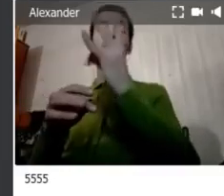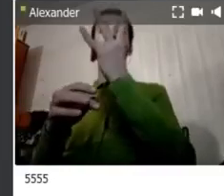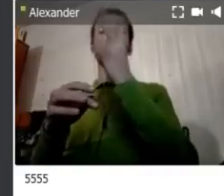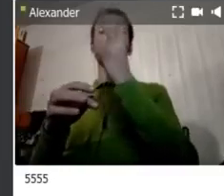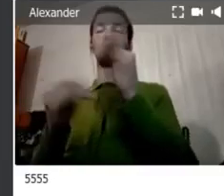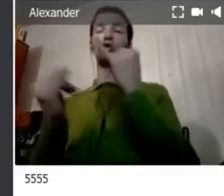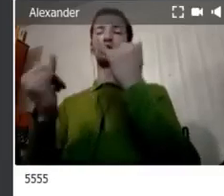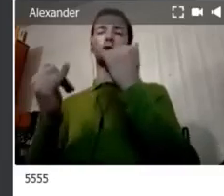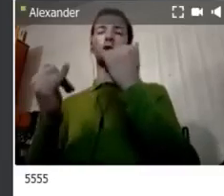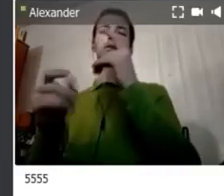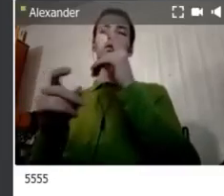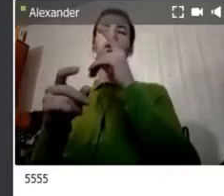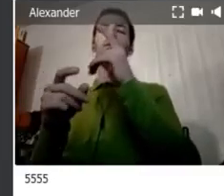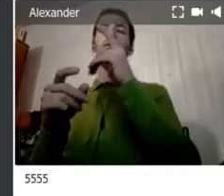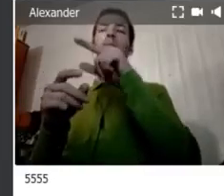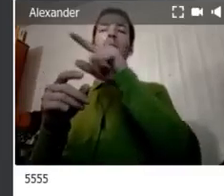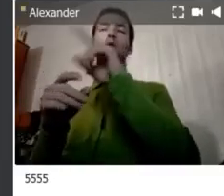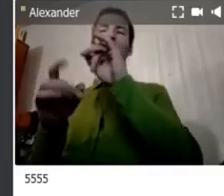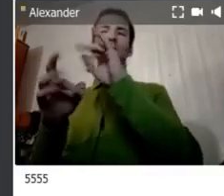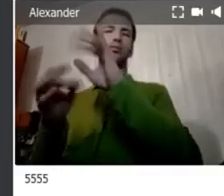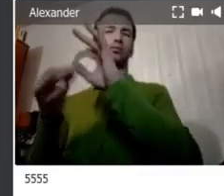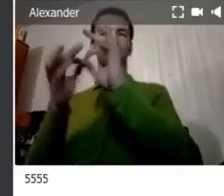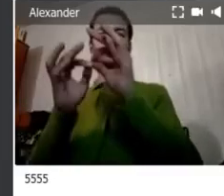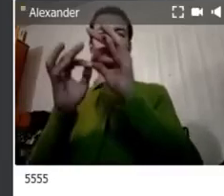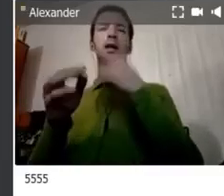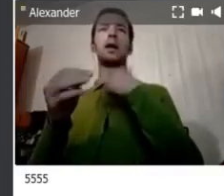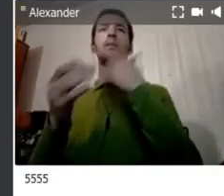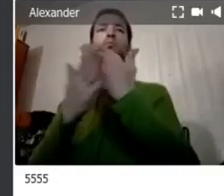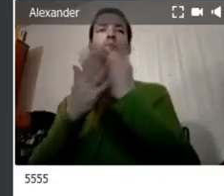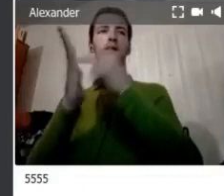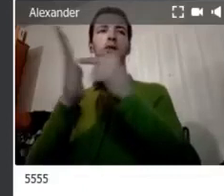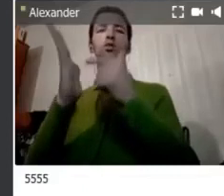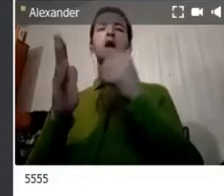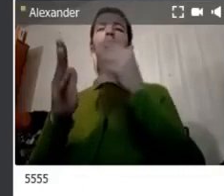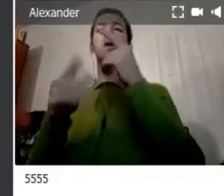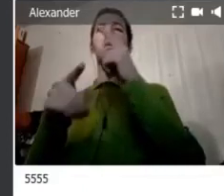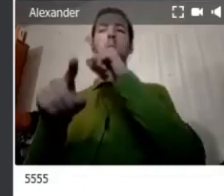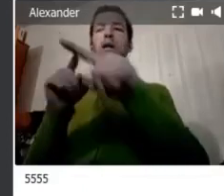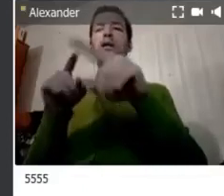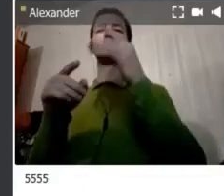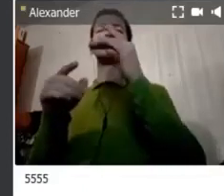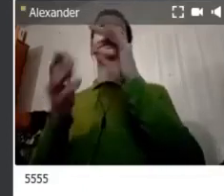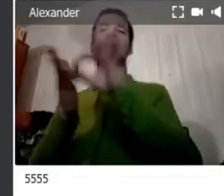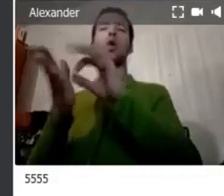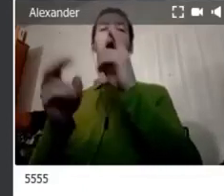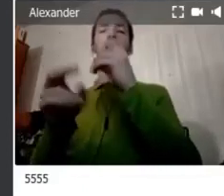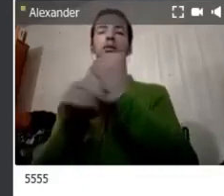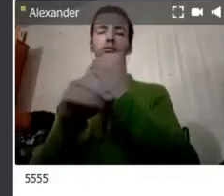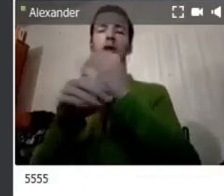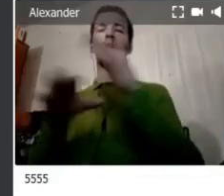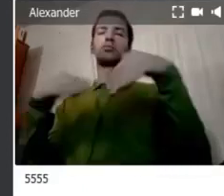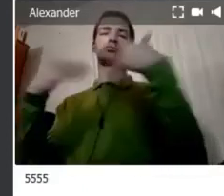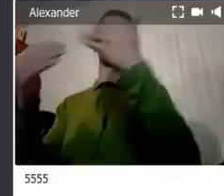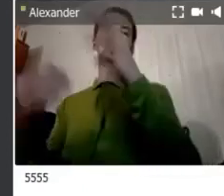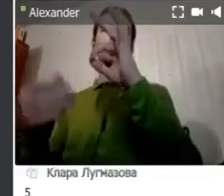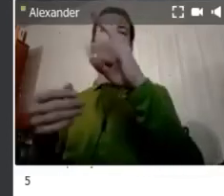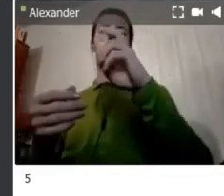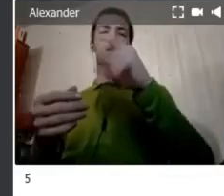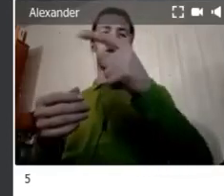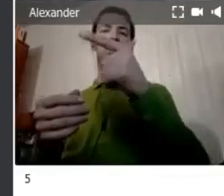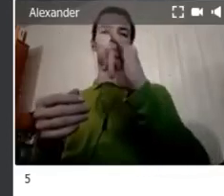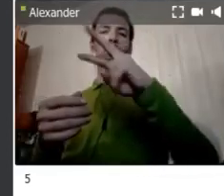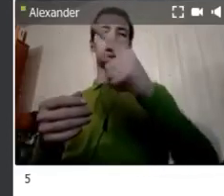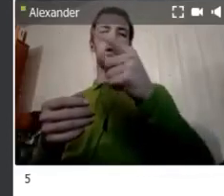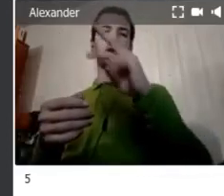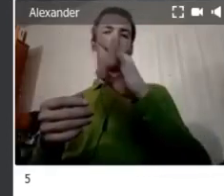участия в маркетинге в принципе, то есть только для инвесторов. Поэтому у нас бизнес без обязательных приглашений, есть